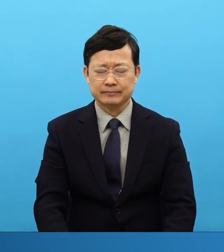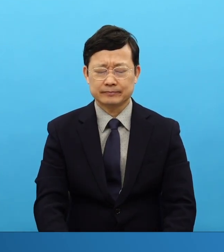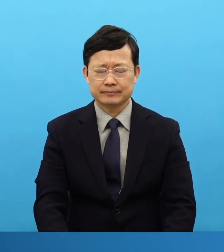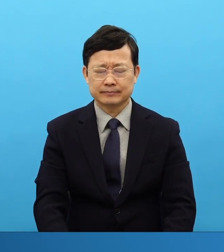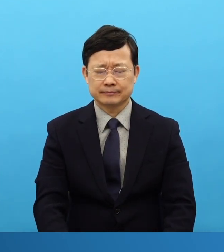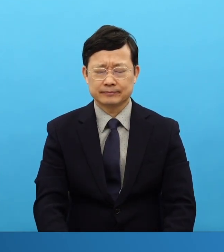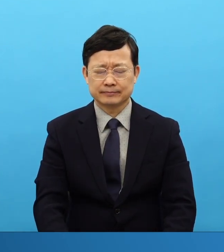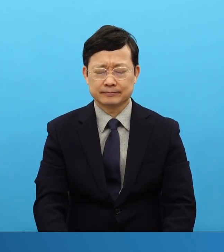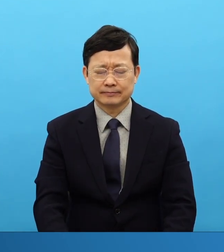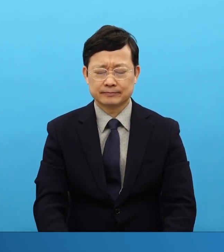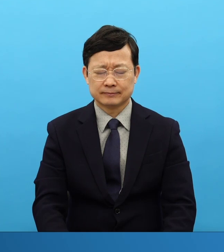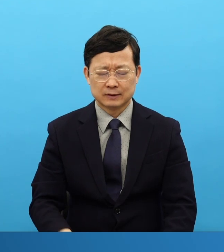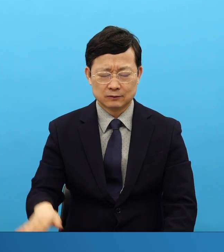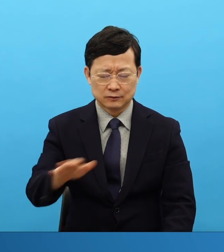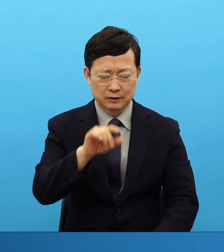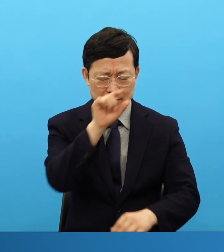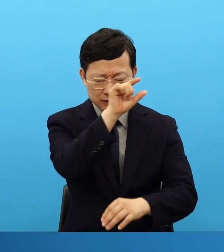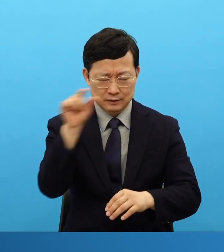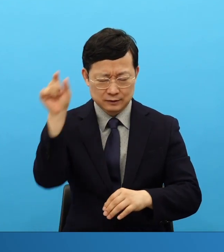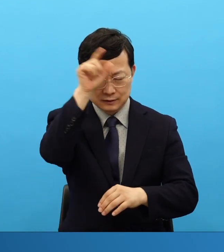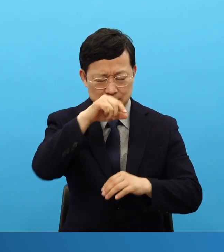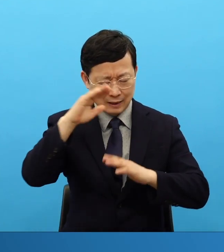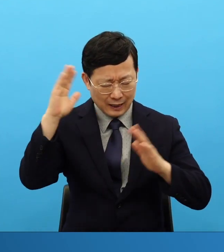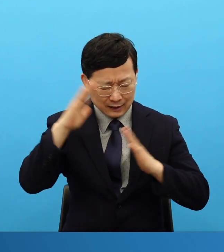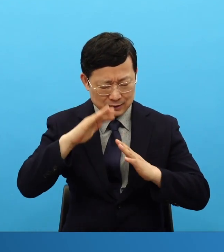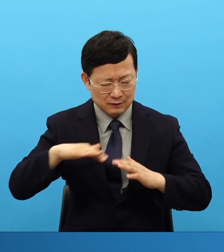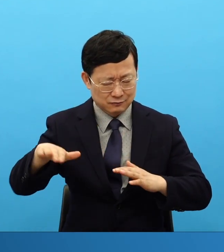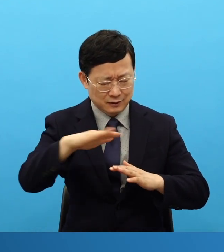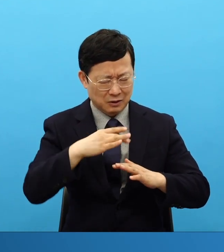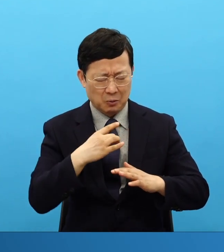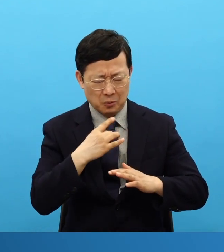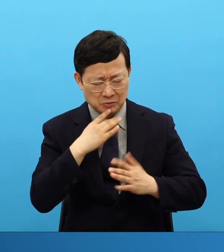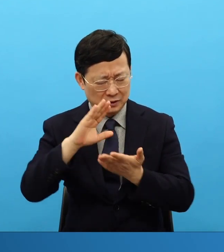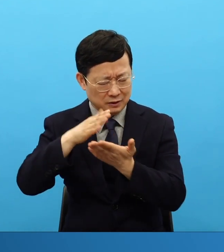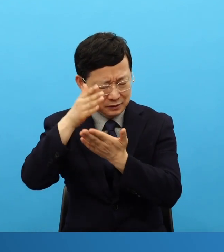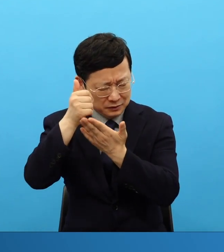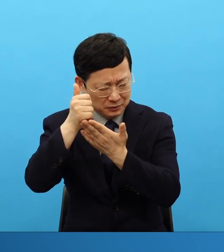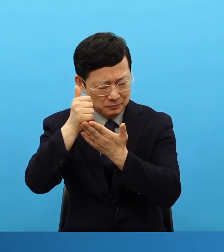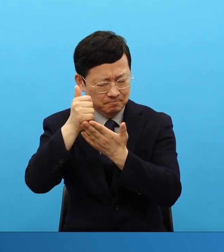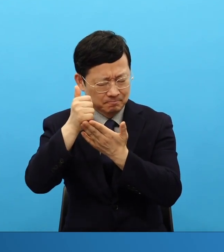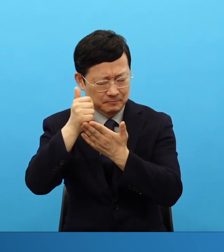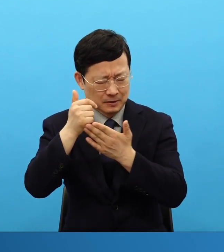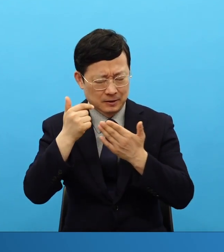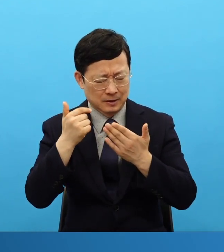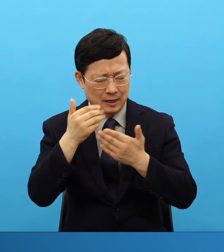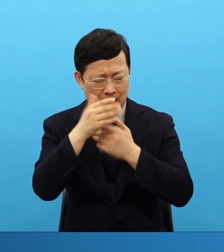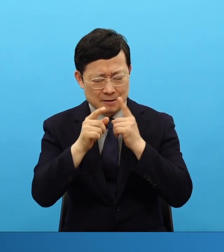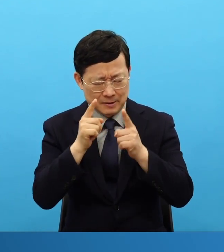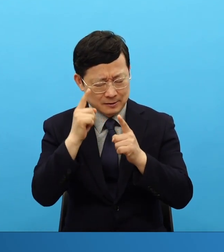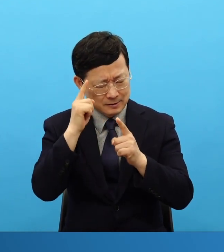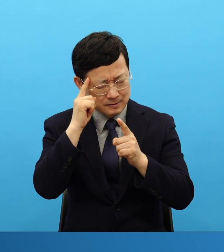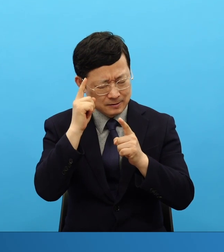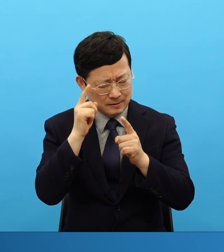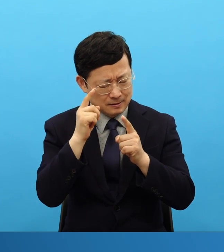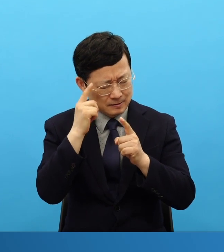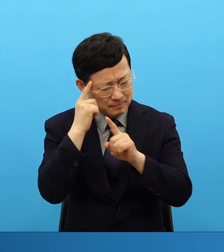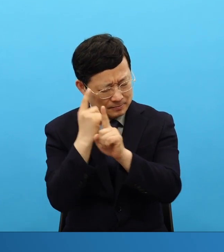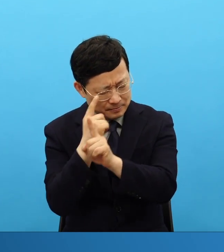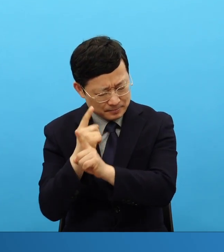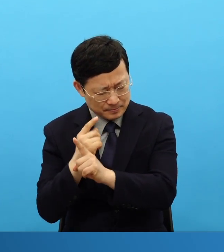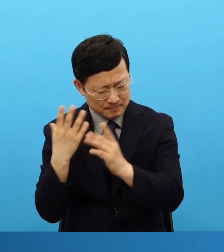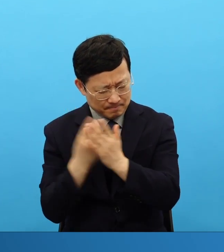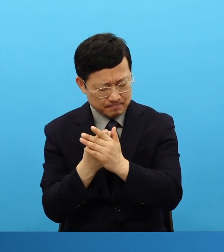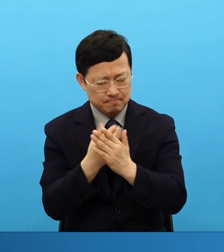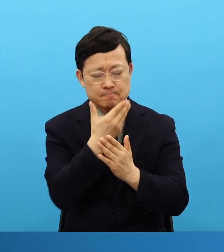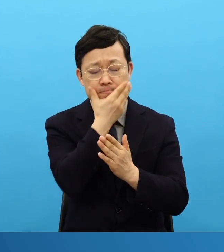私たちを時代の伝道者の隊列の中に召してくださり感謝捧げます。 우리 신학생들에게 오직 그리스도로 말씀을 편집하여 복음 체질화가 되게